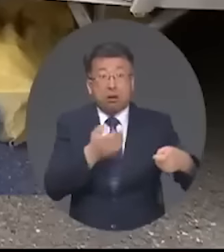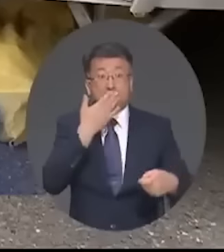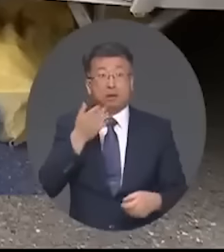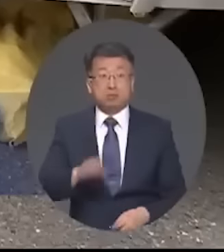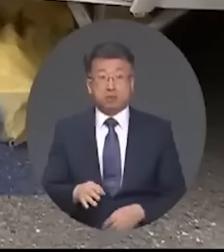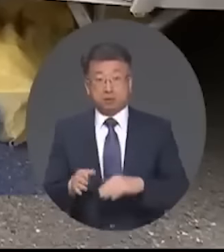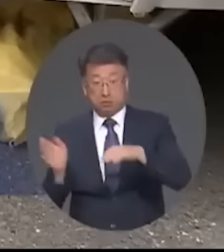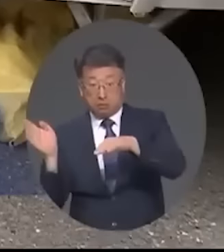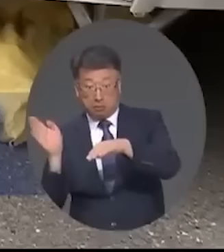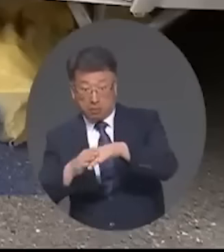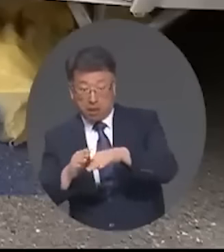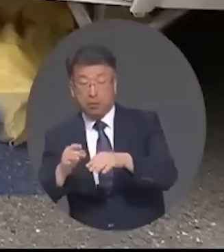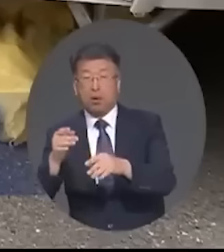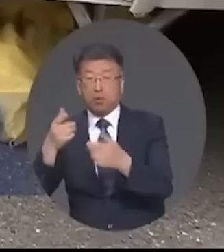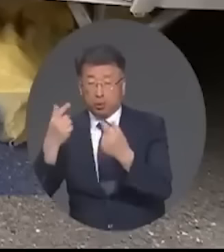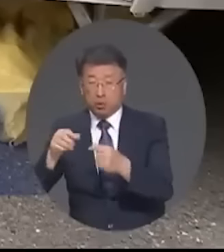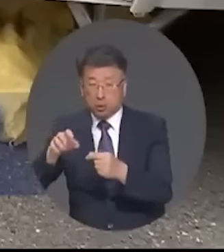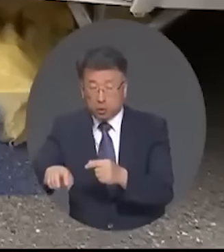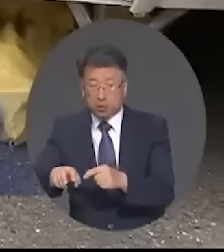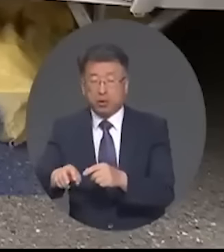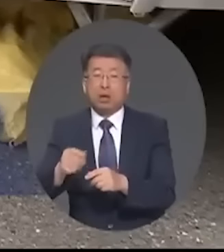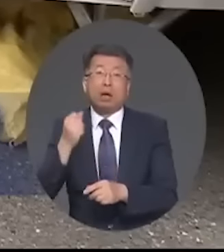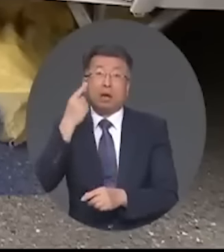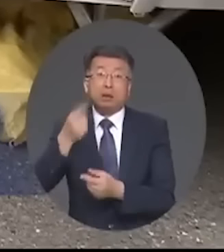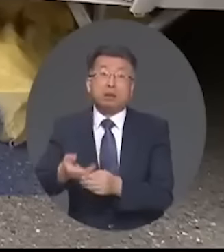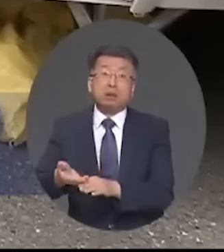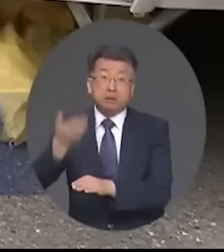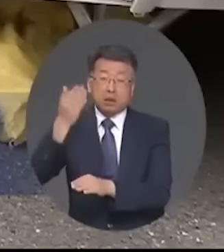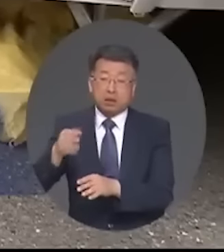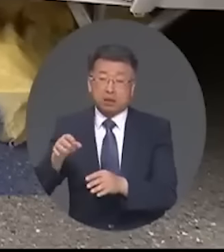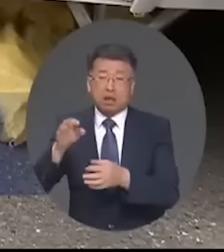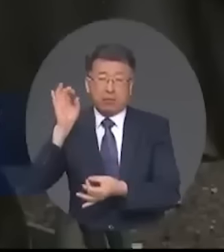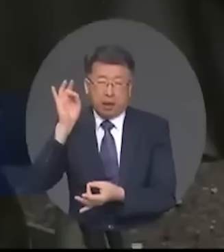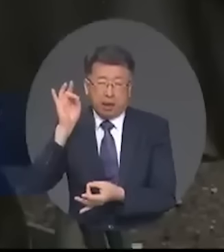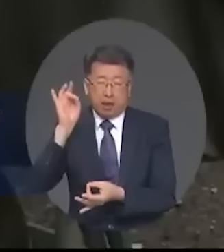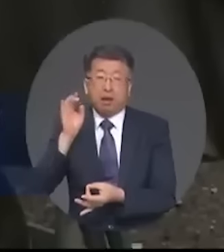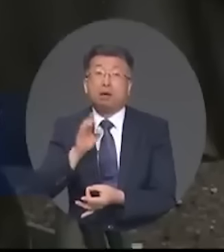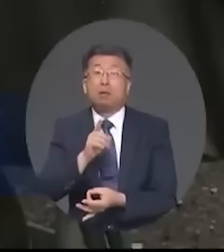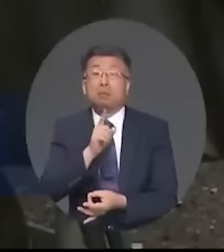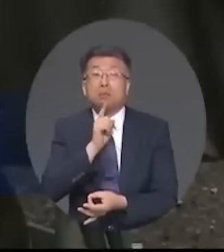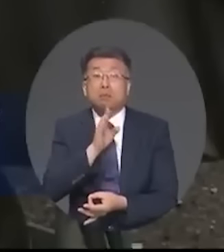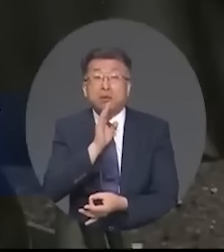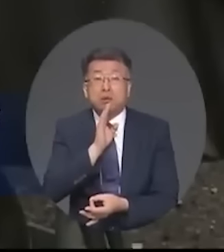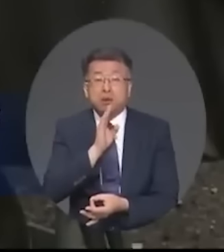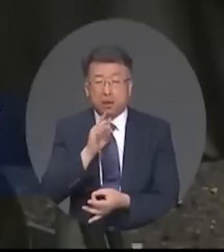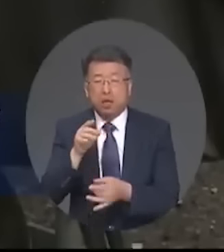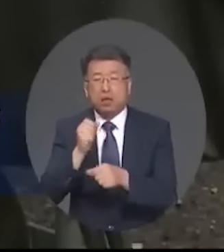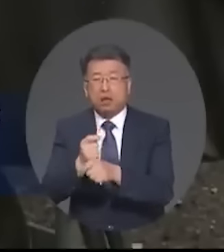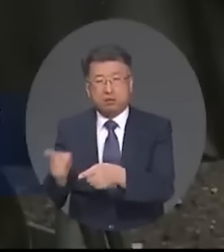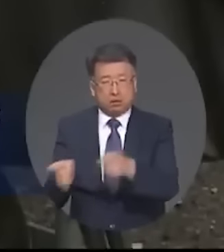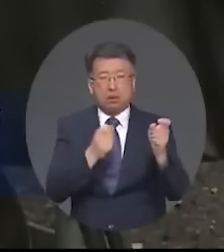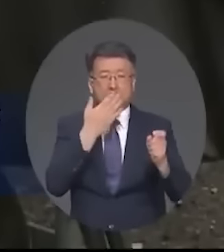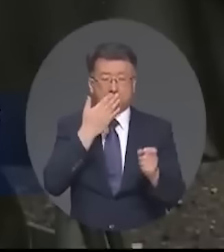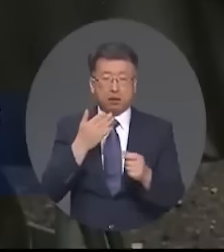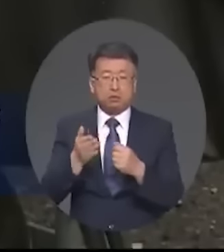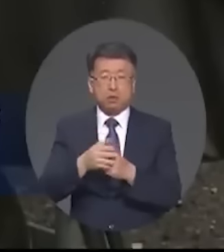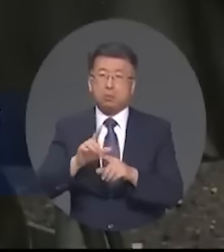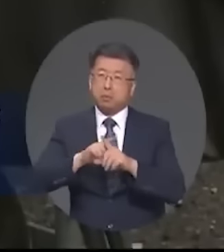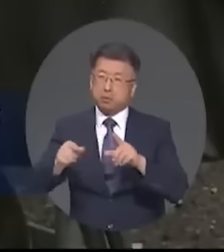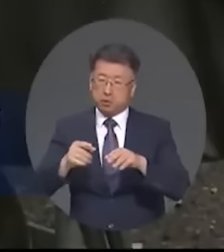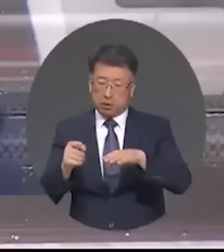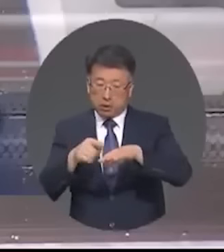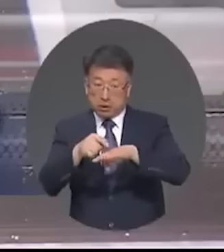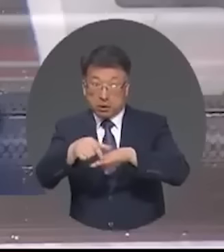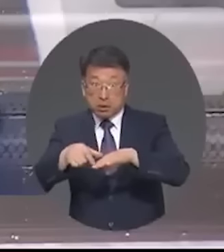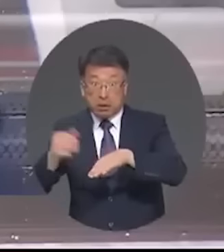주택으로 붙여놓고 똑같은 위치에 거의 한 달이 넘는 기간 동안 가만히 있어야 되거든요. 근데 이제 해당 차들이 보통